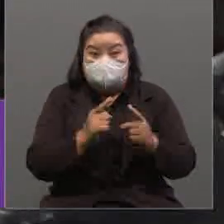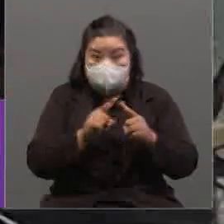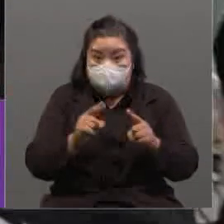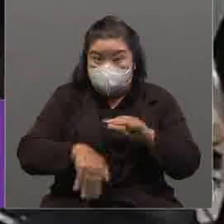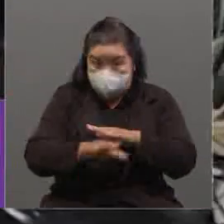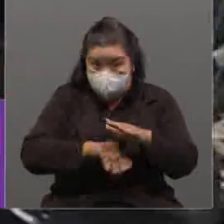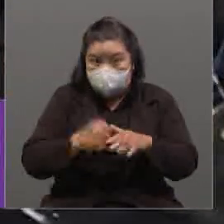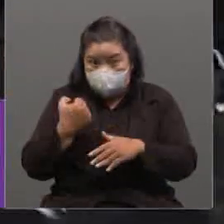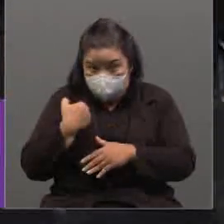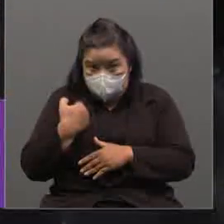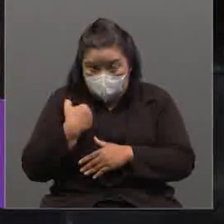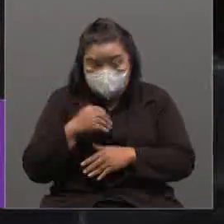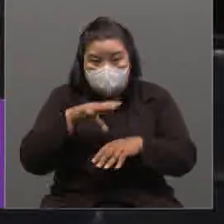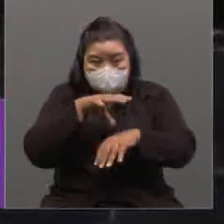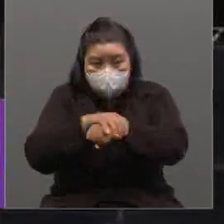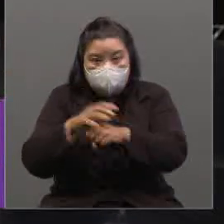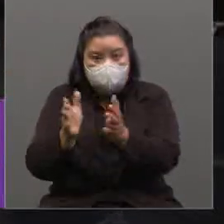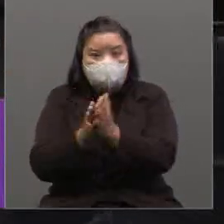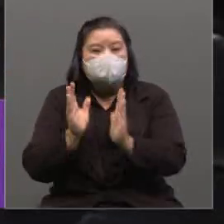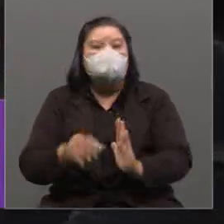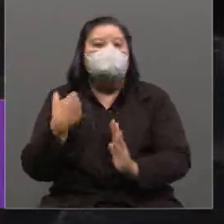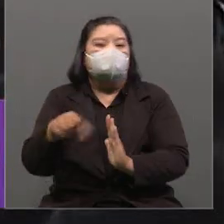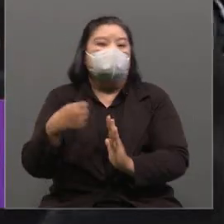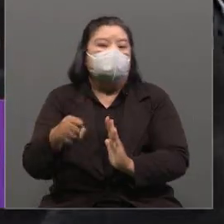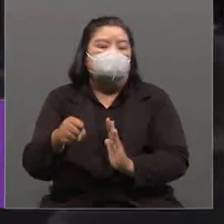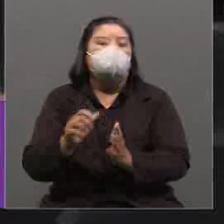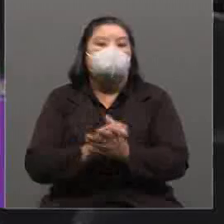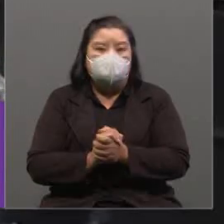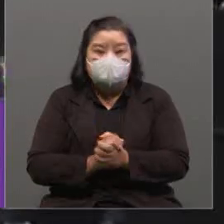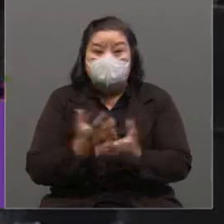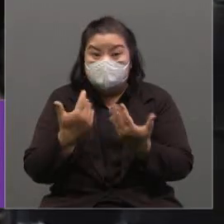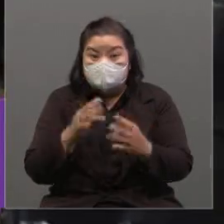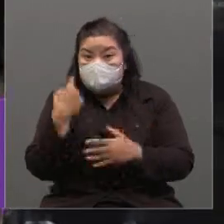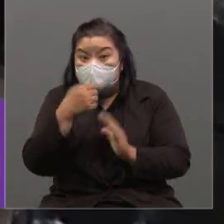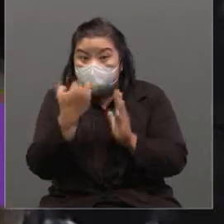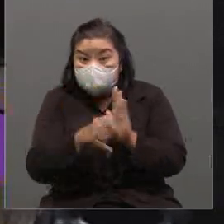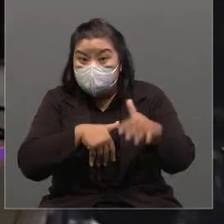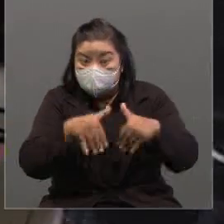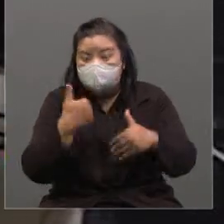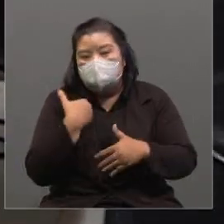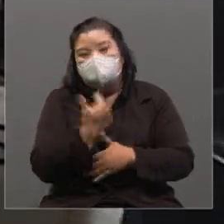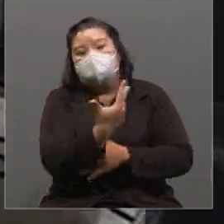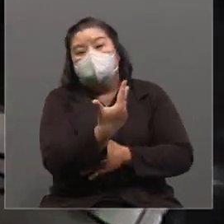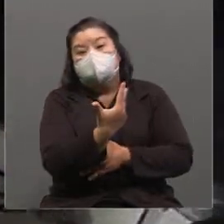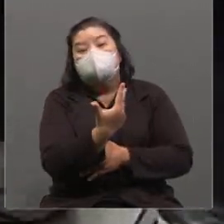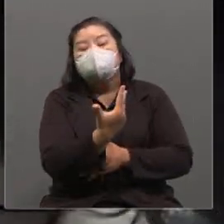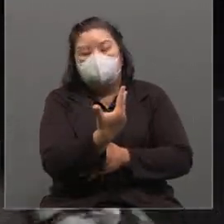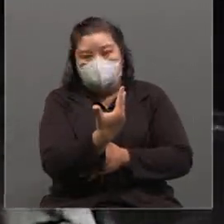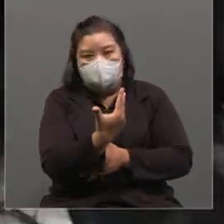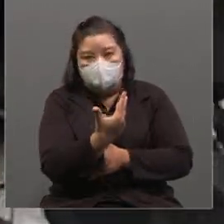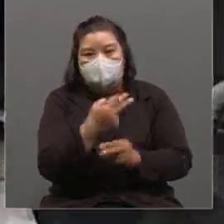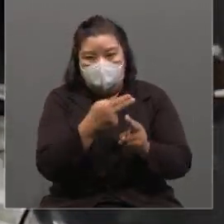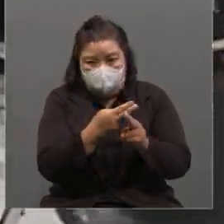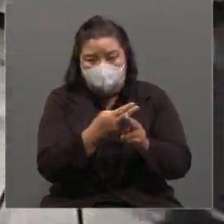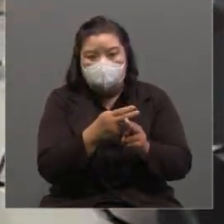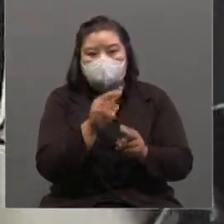นก็มีพยานหลักฐานพอที่จะเอาผิดค่ะขณะที่ผู้ต้องหาที่เป็นพลเรือนซึ่งถูกออกหมายจับ3คนเนี่ยพบว่านายวีระ